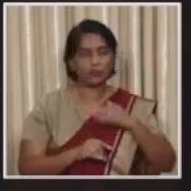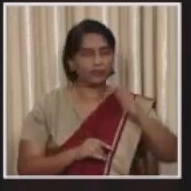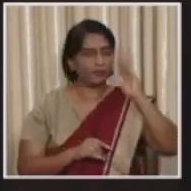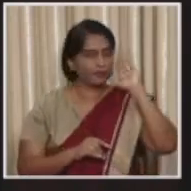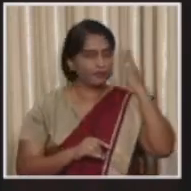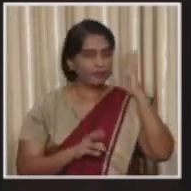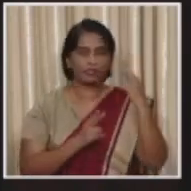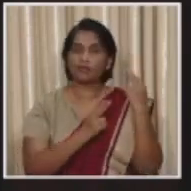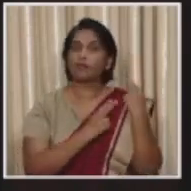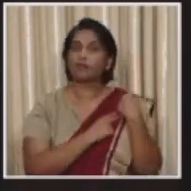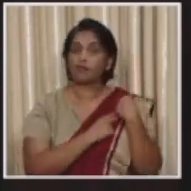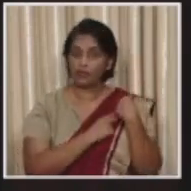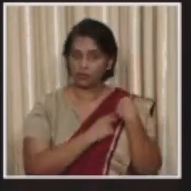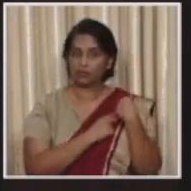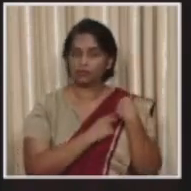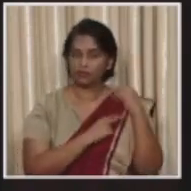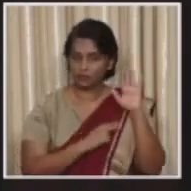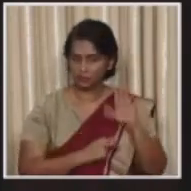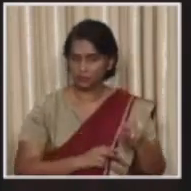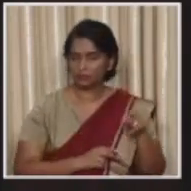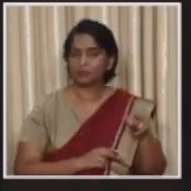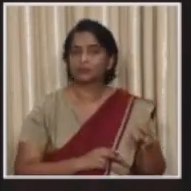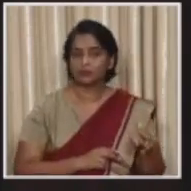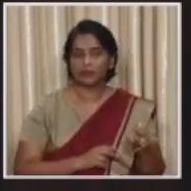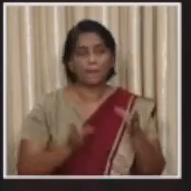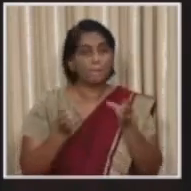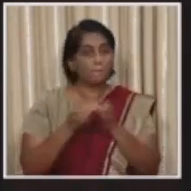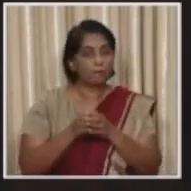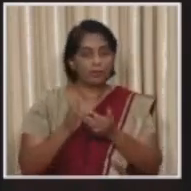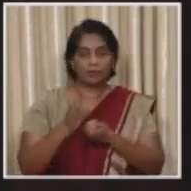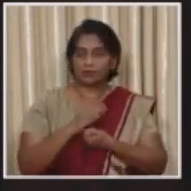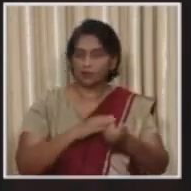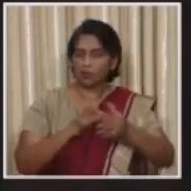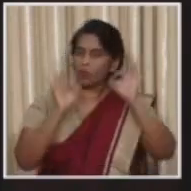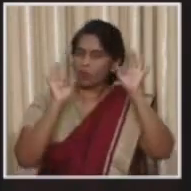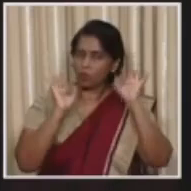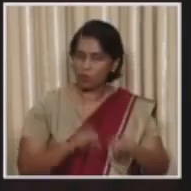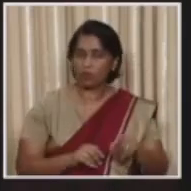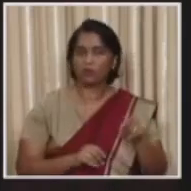සුවිශේෂී වගකීමක් තියෙනවා. මේ පක්ෂග්‍රාහී නොවන